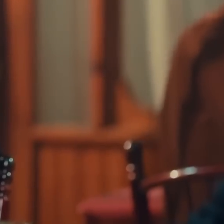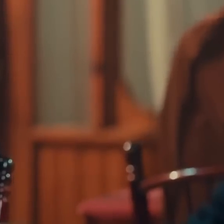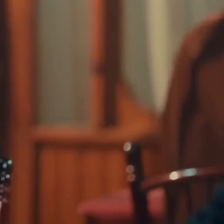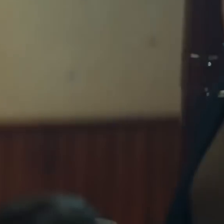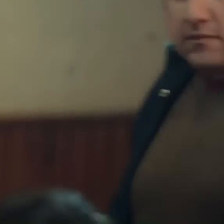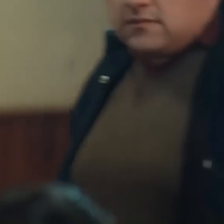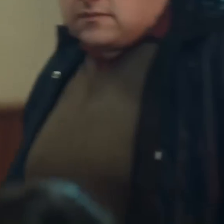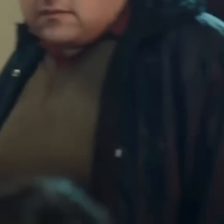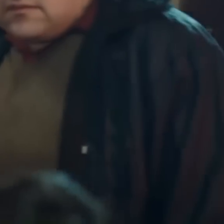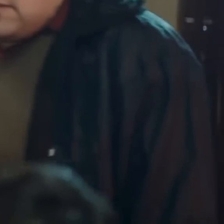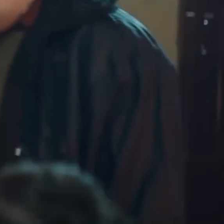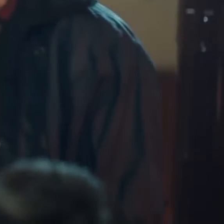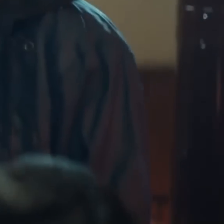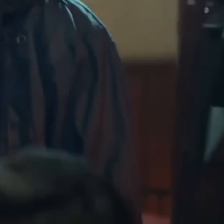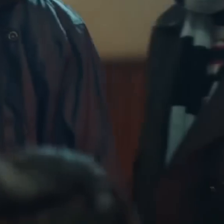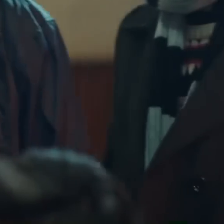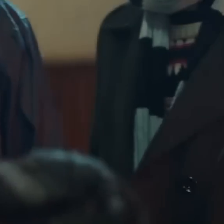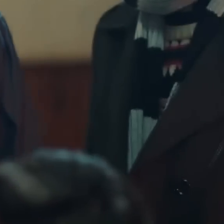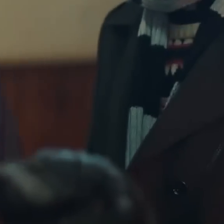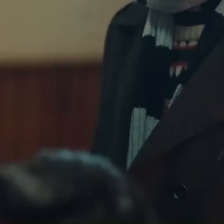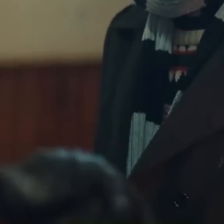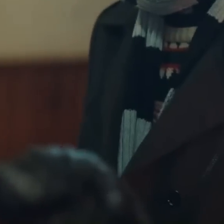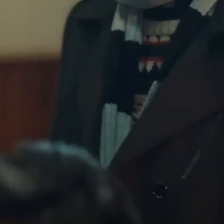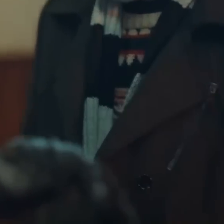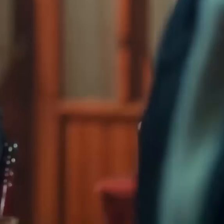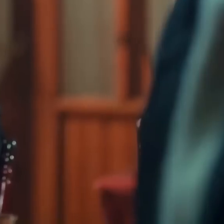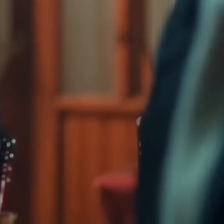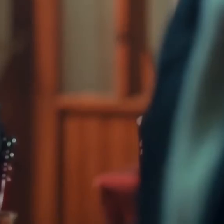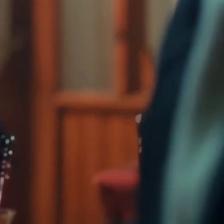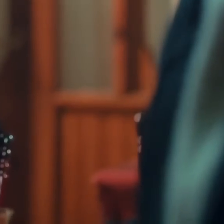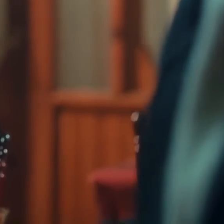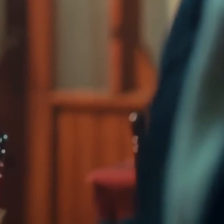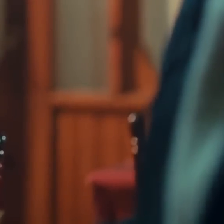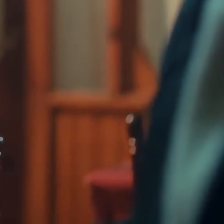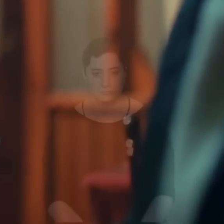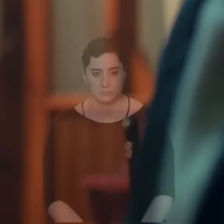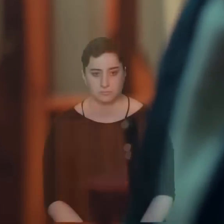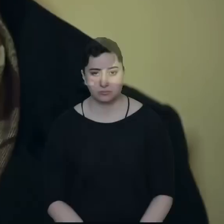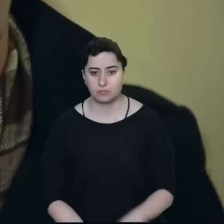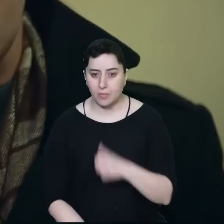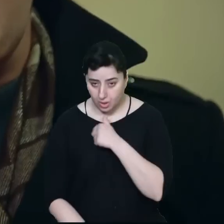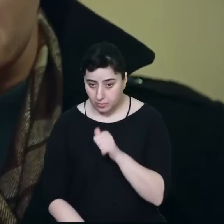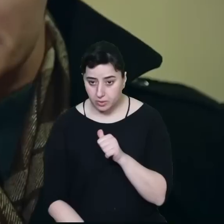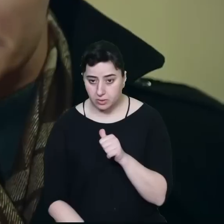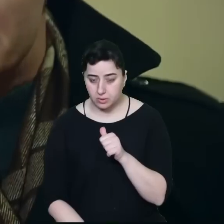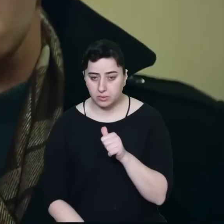Kahraman, Hakkı ve Zafer girdiler içeri. Çalık diş bileyerek sıktı dudaklarını. Abi.